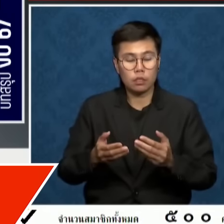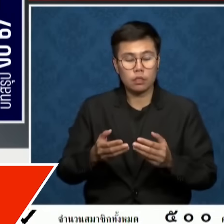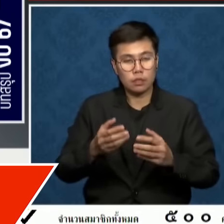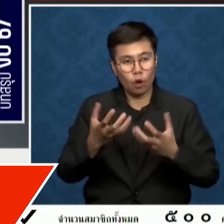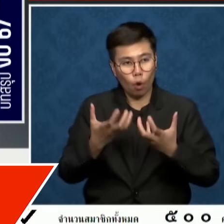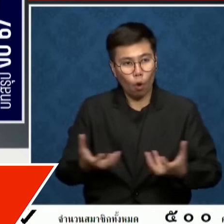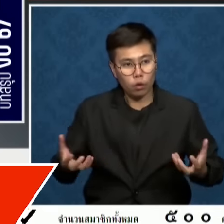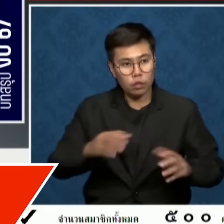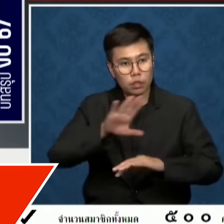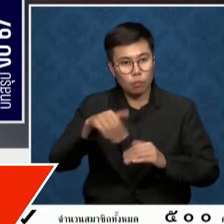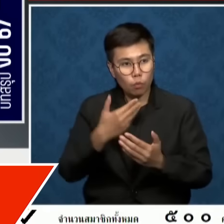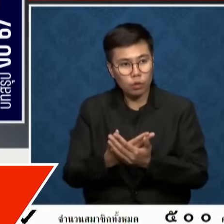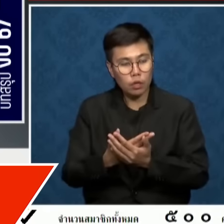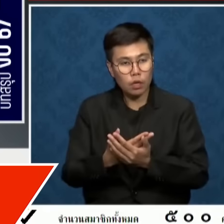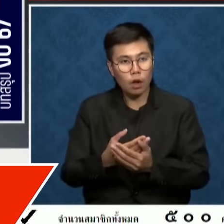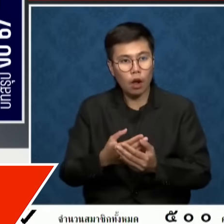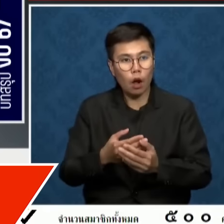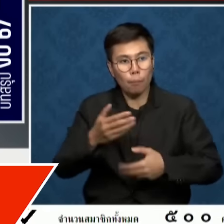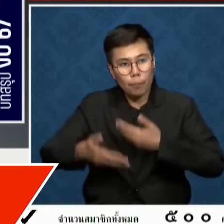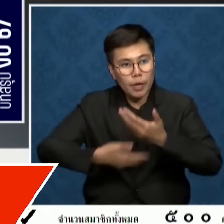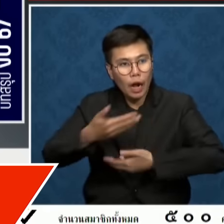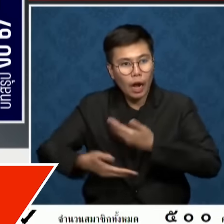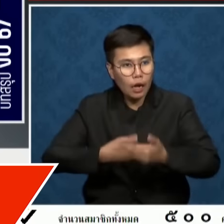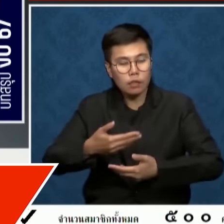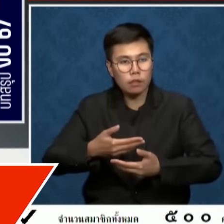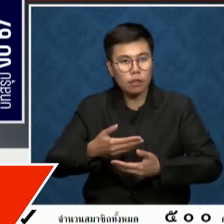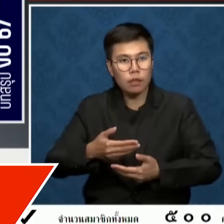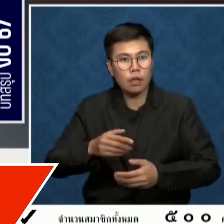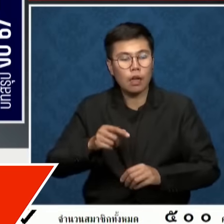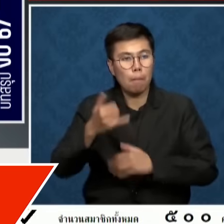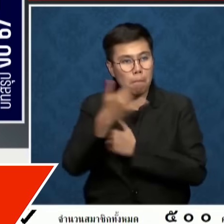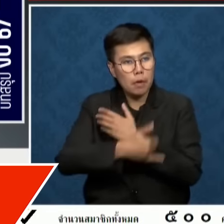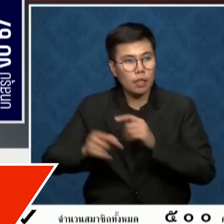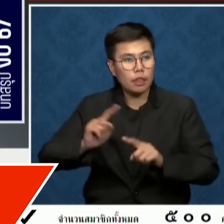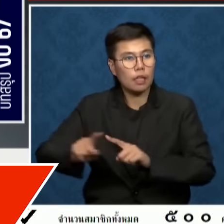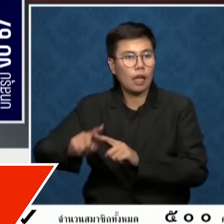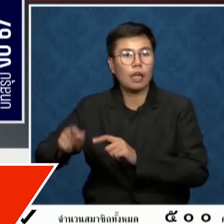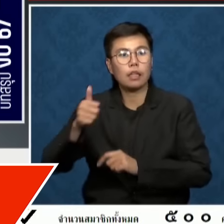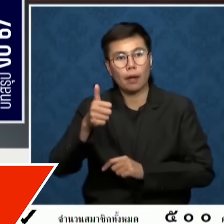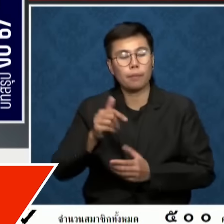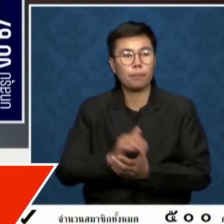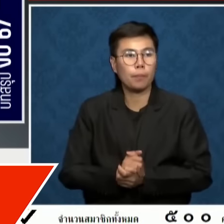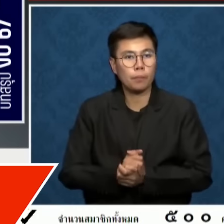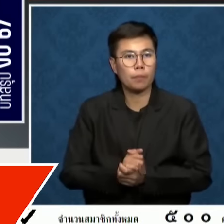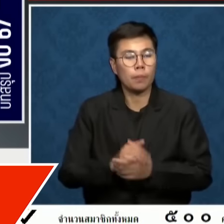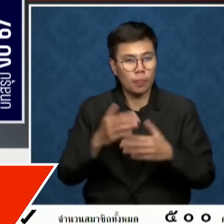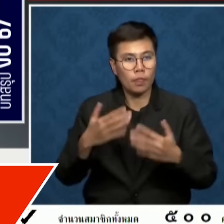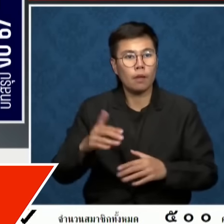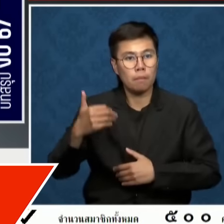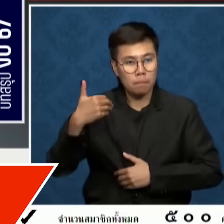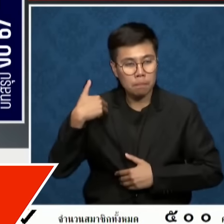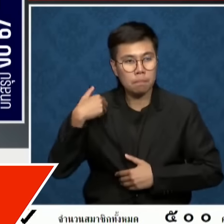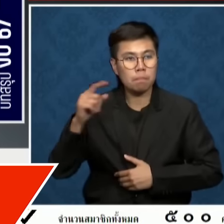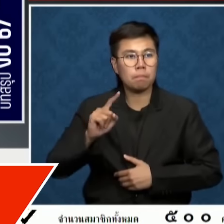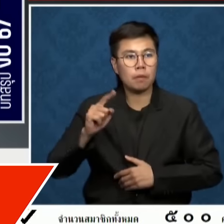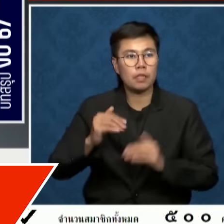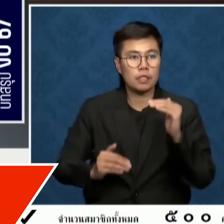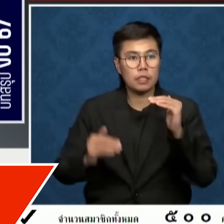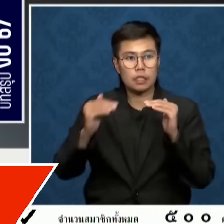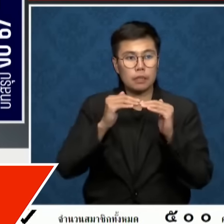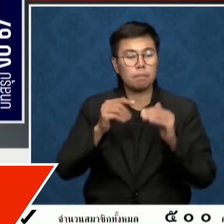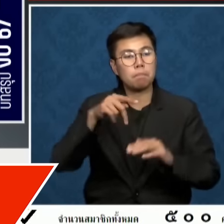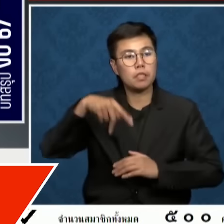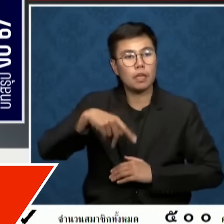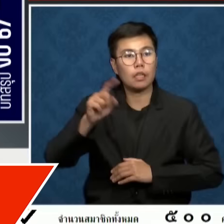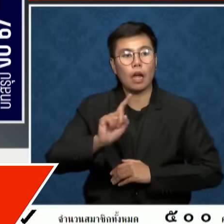นค้านว่านี้ ให้สู้กับต่างชาิได้ในอนาคตโดยบญชีนวักรรมเห่านี้นะคะได้สทธิพิษษษ